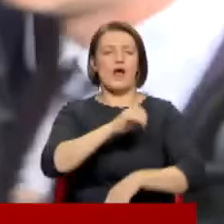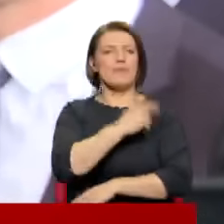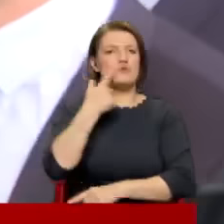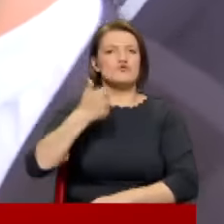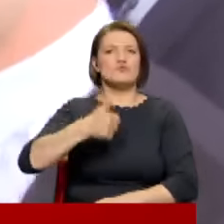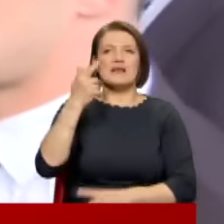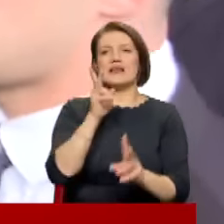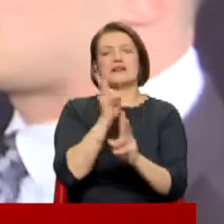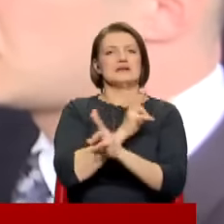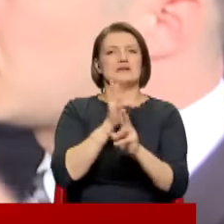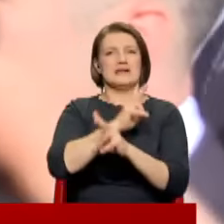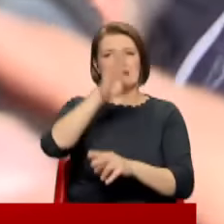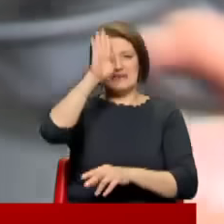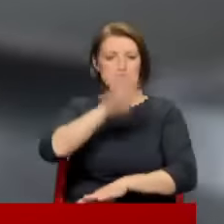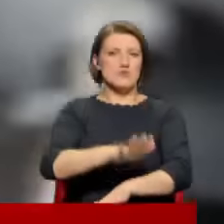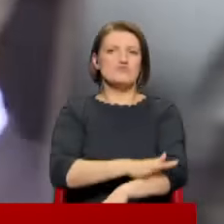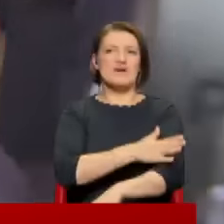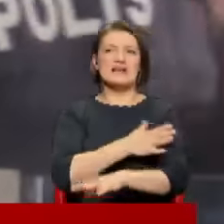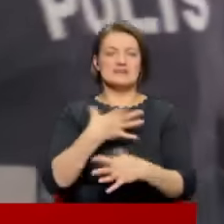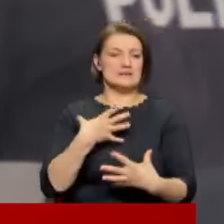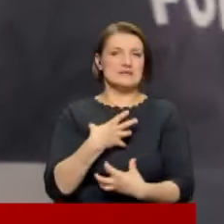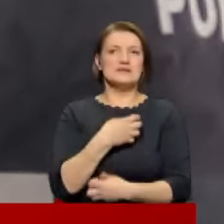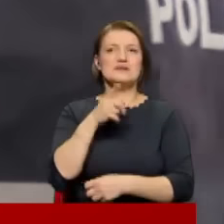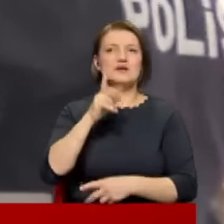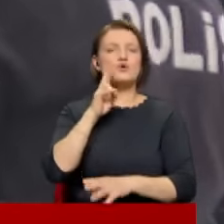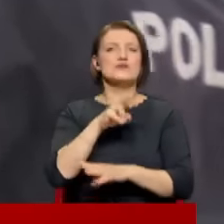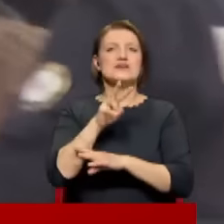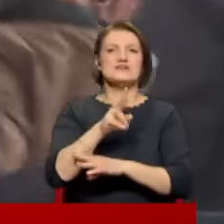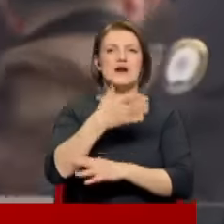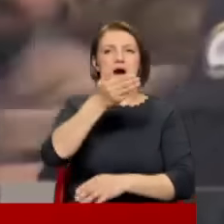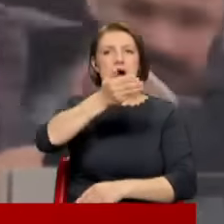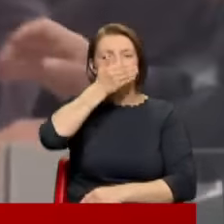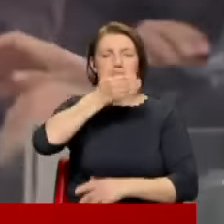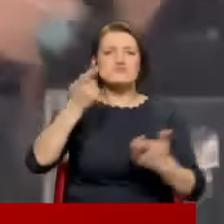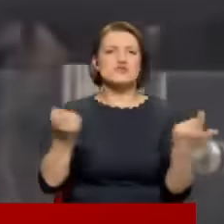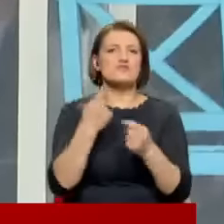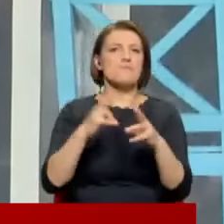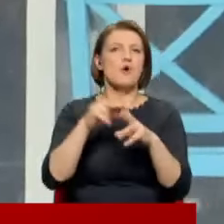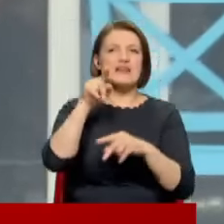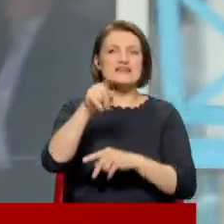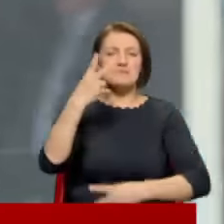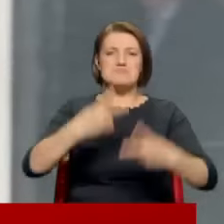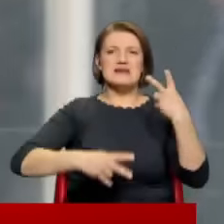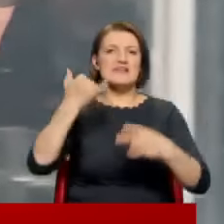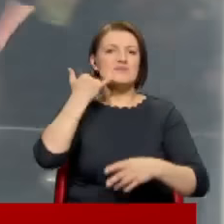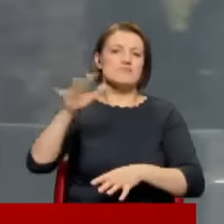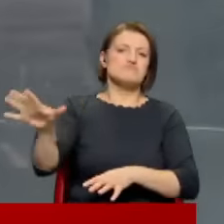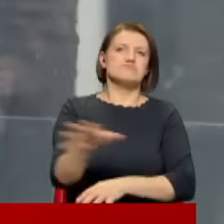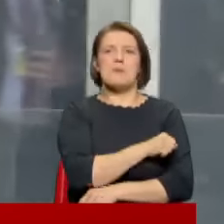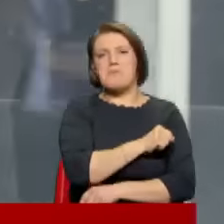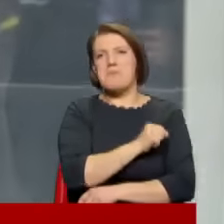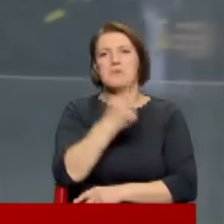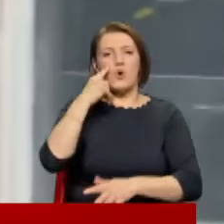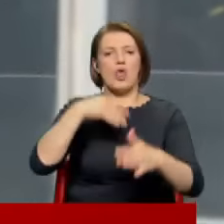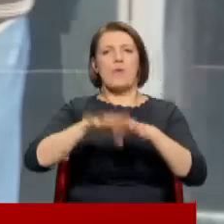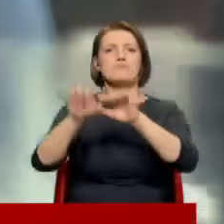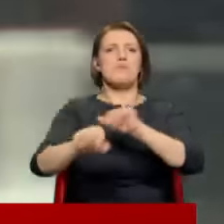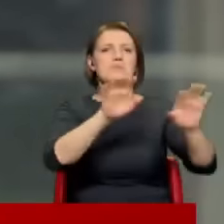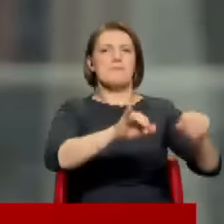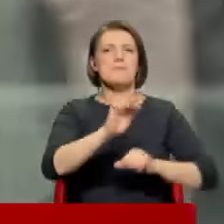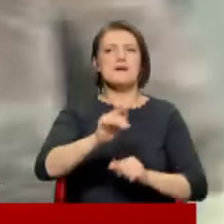Cumhurbaşkanı tebessüm etti. İstanbul valisi gergindi. Göstericilerin ağızlarını kapatmaya çalışan polis bazılarının telefonlarına el koydu. Gözaltılar